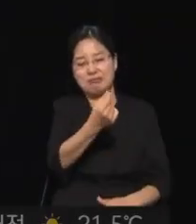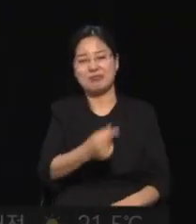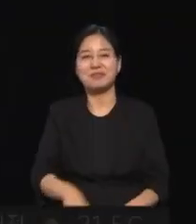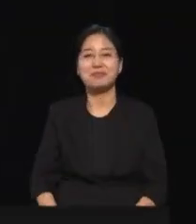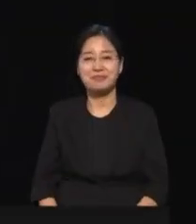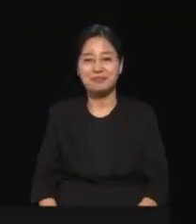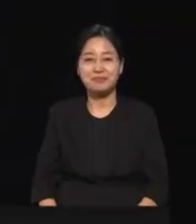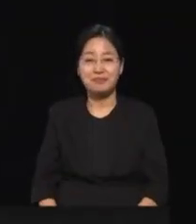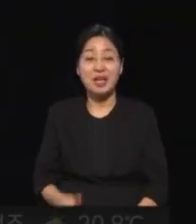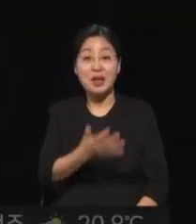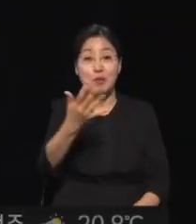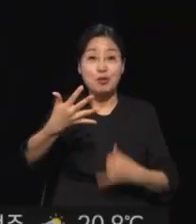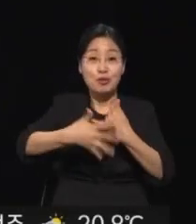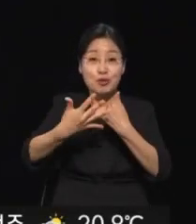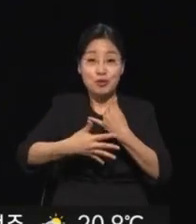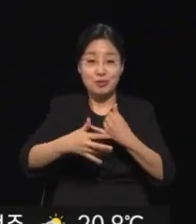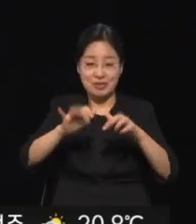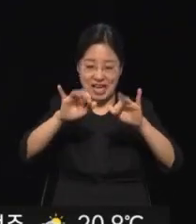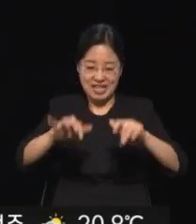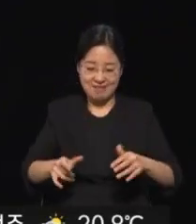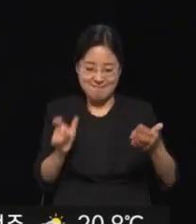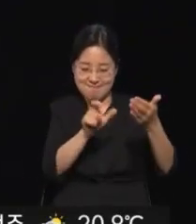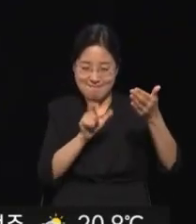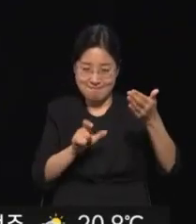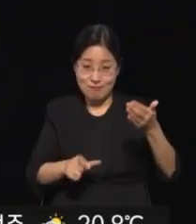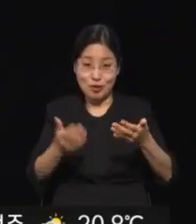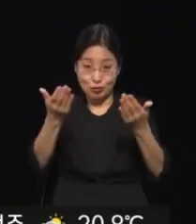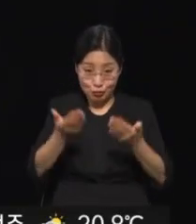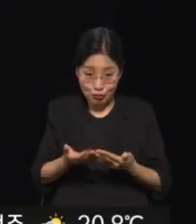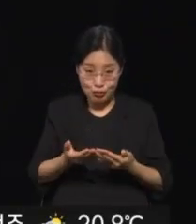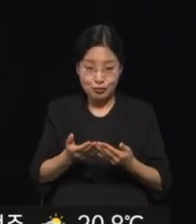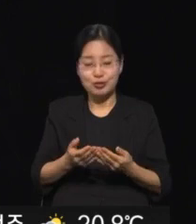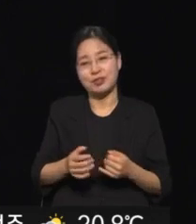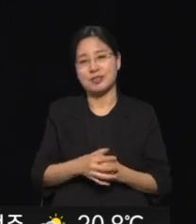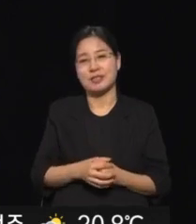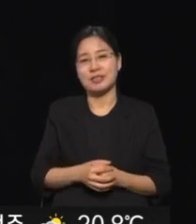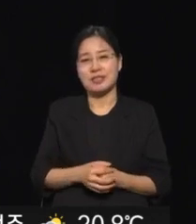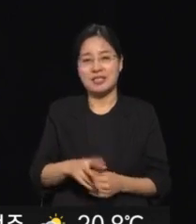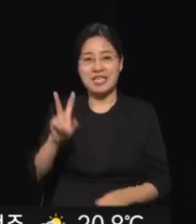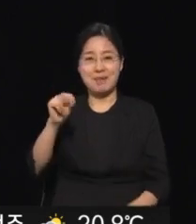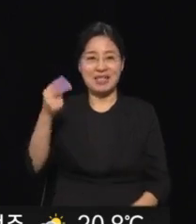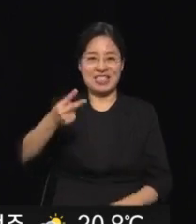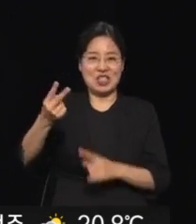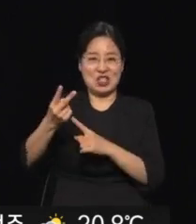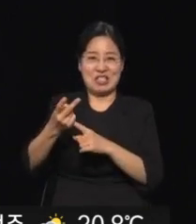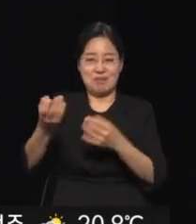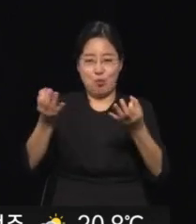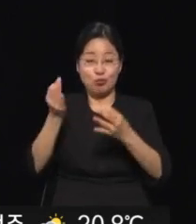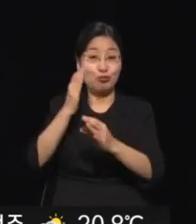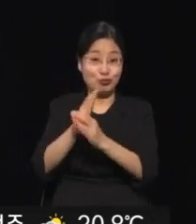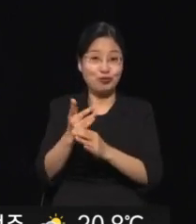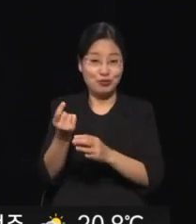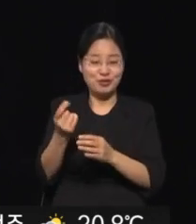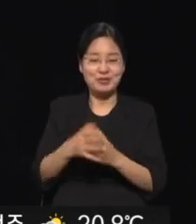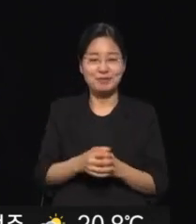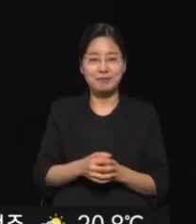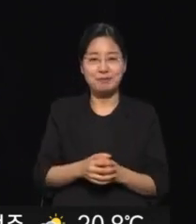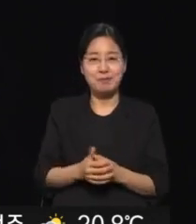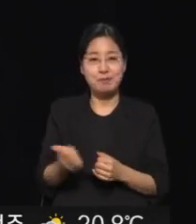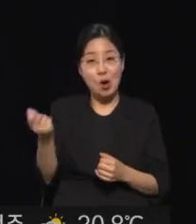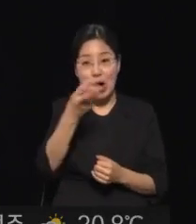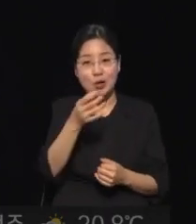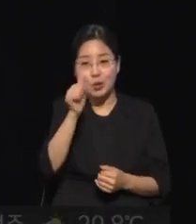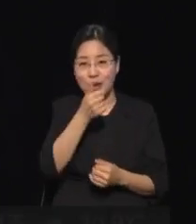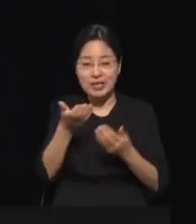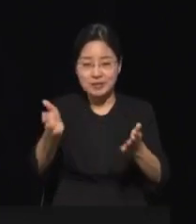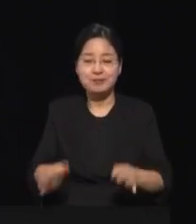댓글로 많은 의견들을 주셨는데요. 그중에 저희가 2만 2천 명까지 올라갔었고요. 소개를 드리면